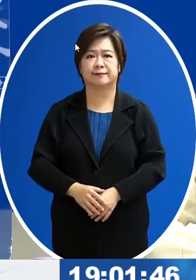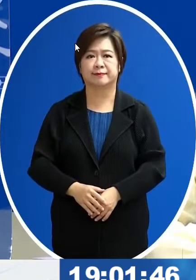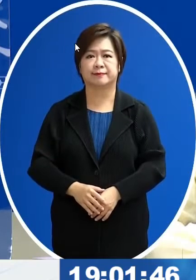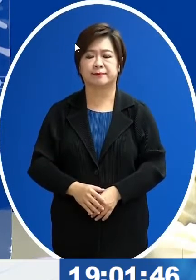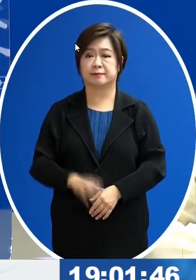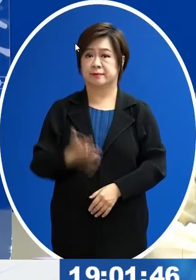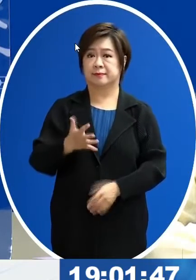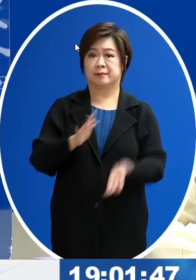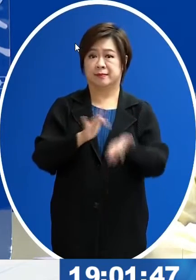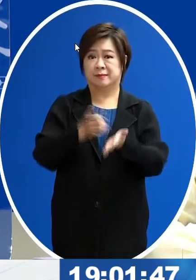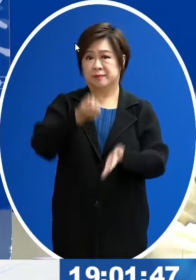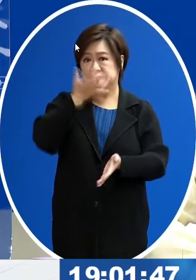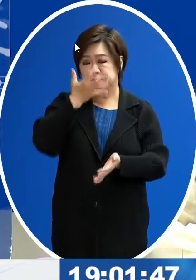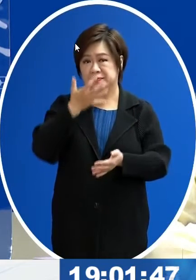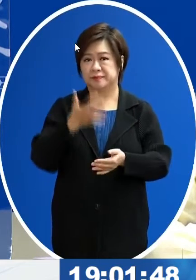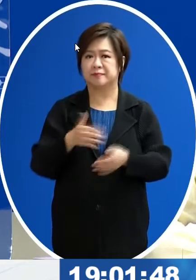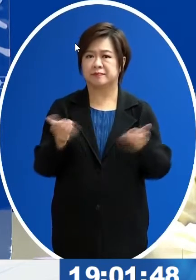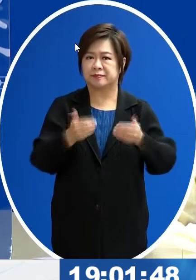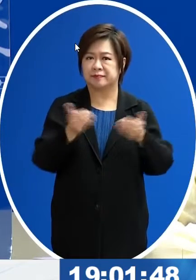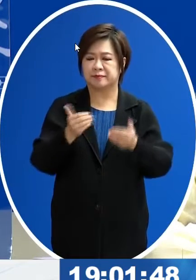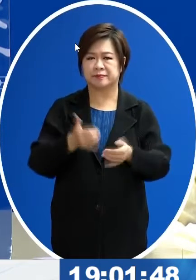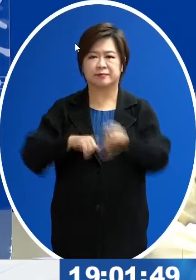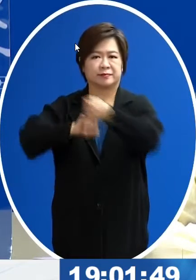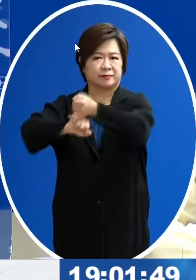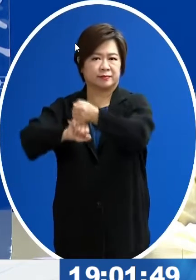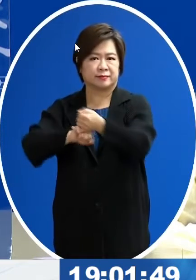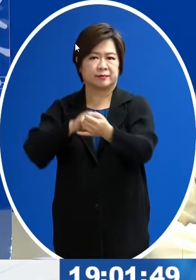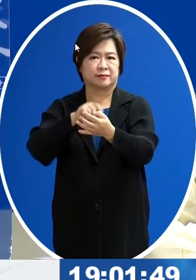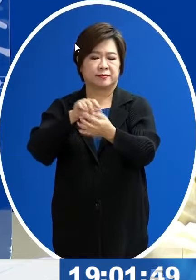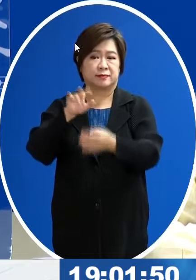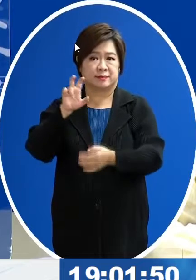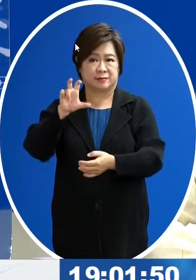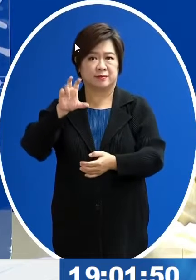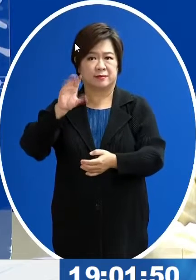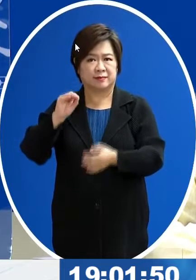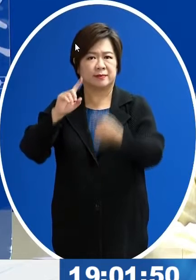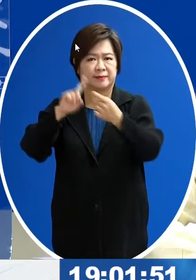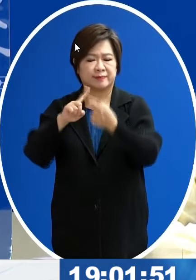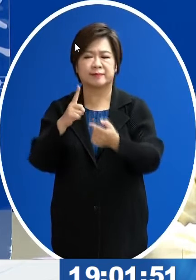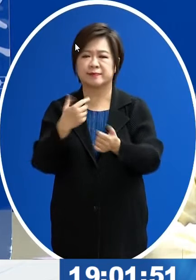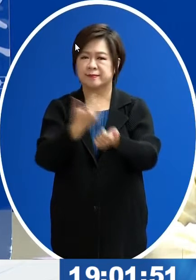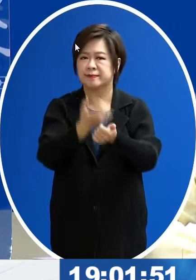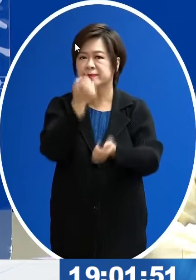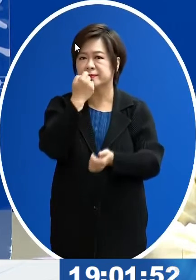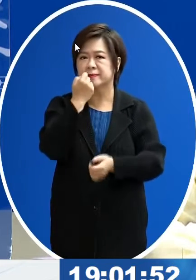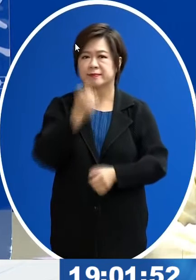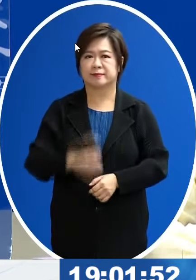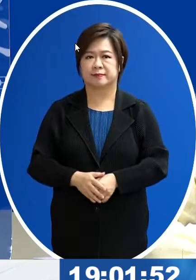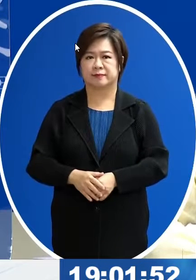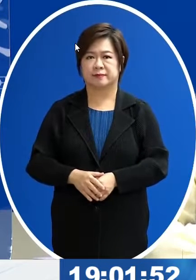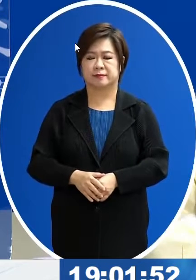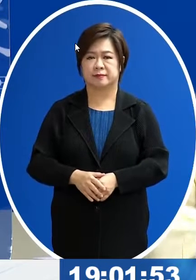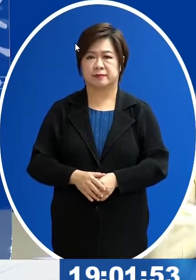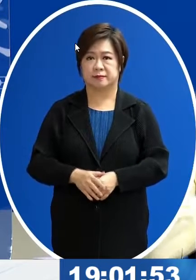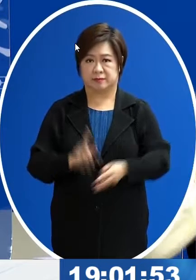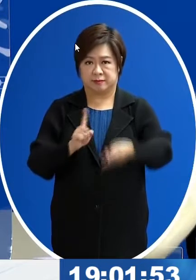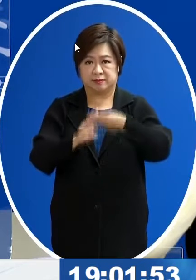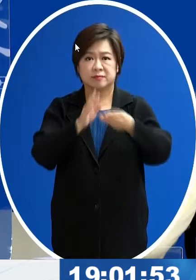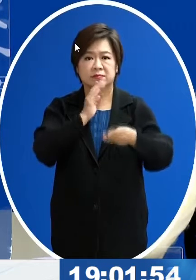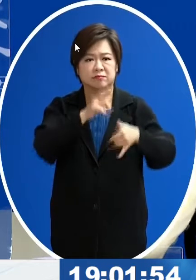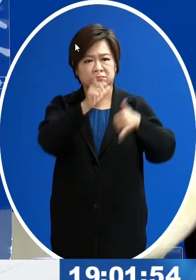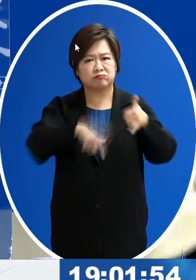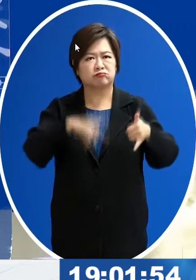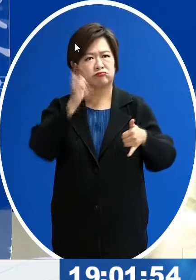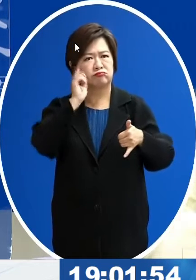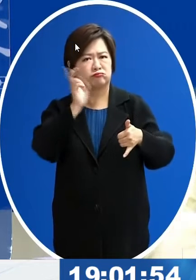现在这个口服抗病毒药物，我们总共采购70万剂哈，万人份。那这个是使用最主要就是用在无症状